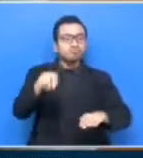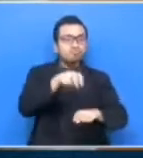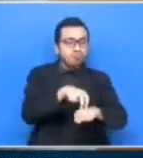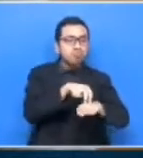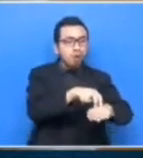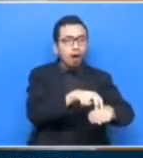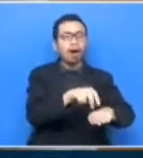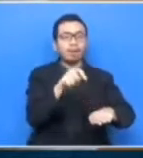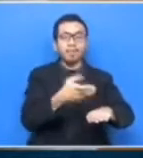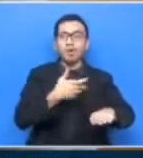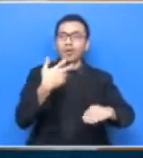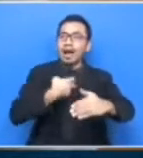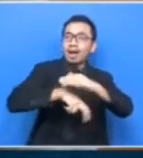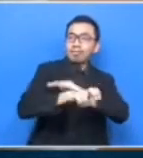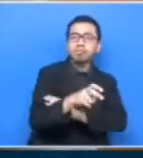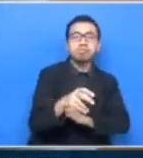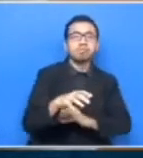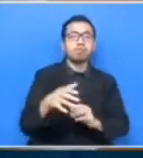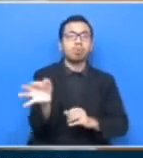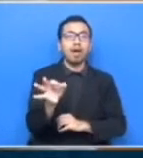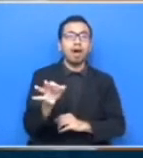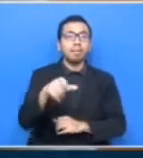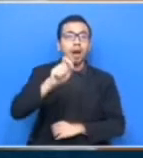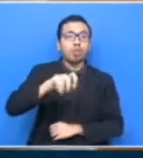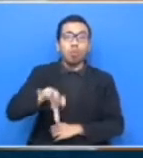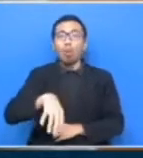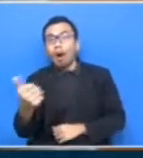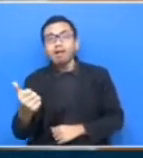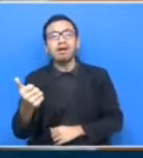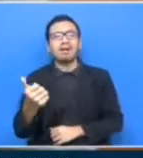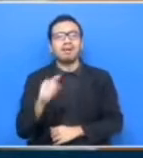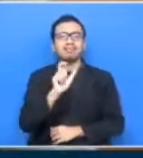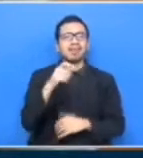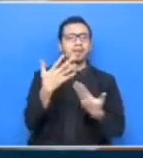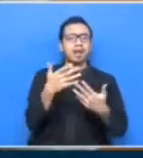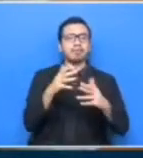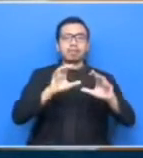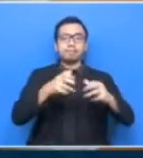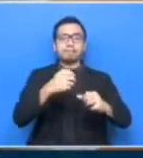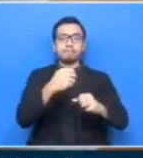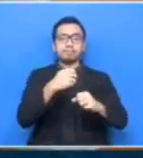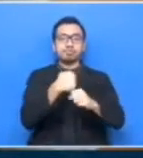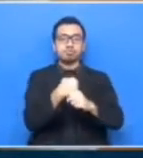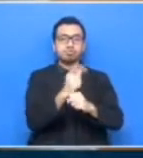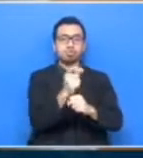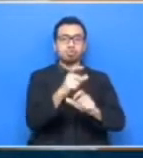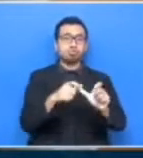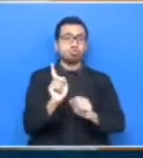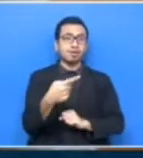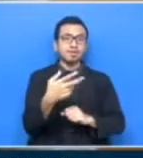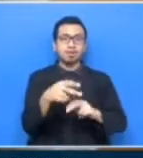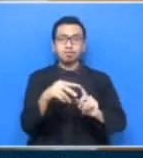untuk keluar dari Palu Bagaimana gugus tugas coffee 19 Palu akan melakukan racing ini Pak Heri ya Ini